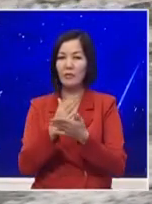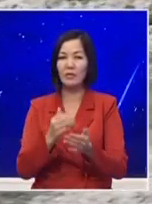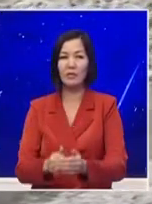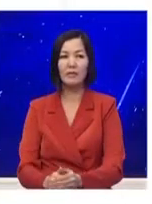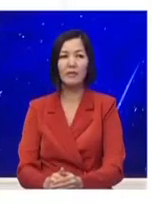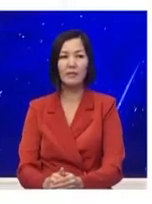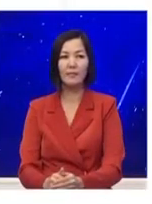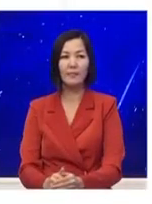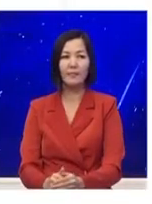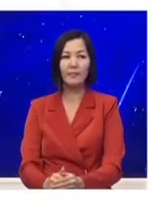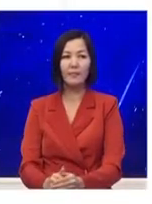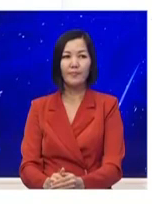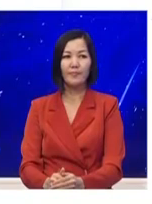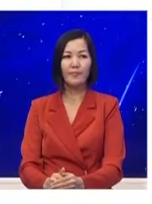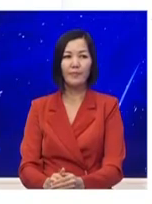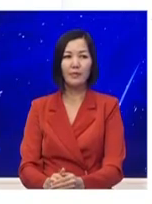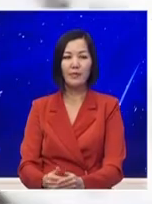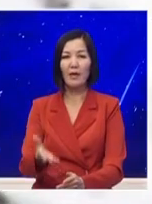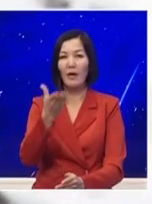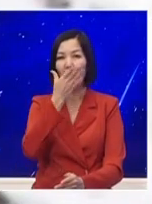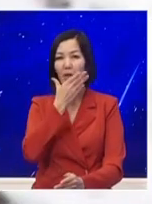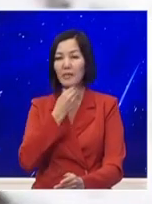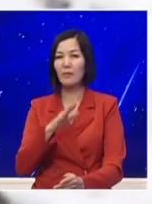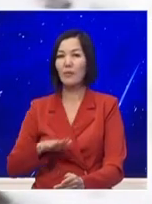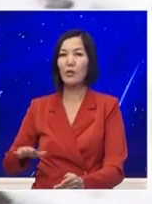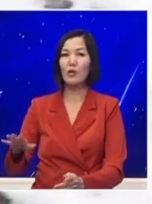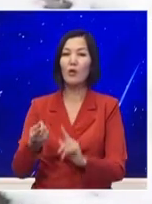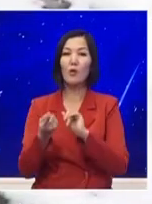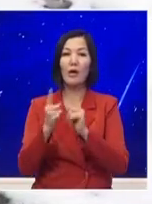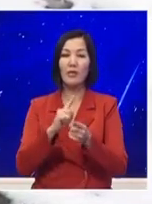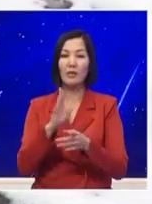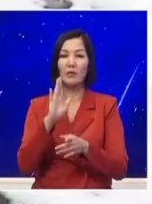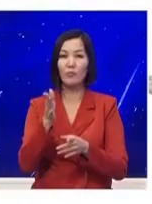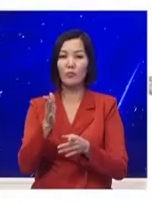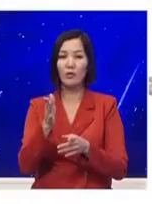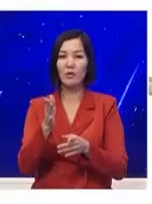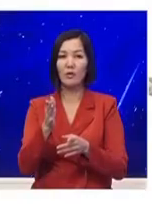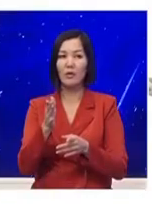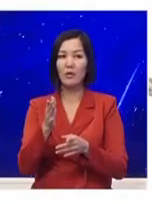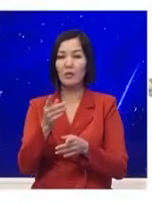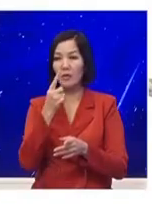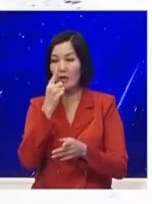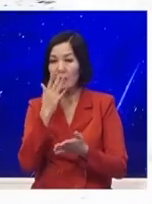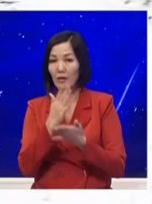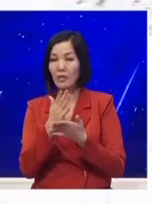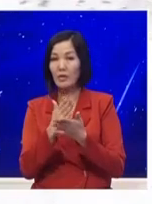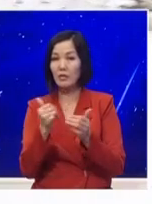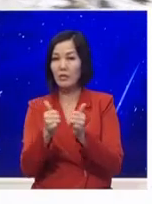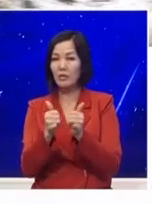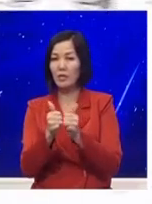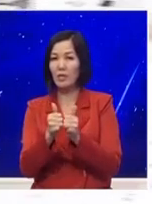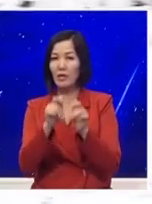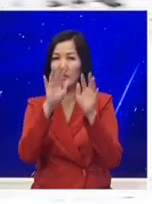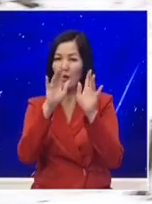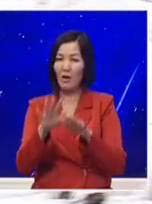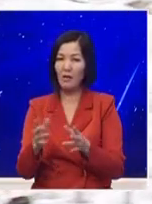Жайнайын деп тұрған район ғой. Жерге кеп қар төгіп жатыр. мынан тазалық керек пе деп ойлаймын да, өйткені